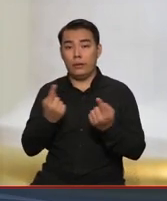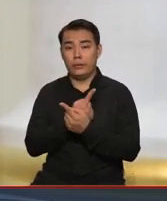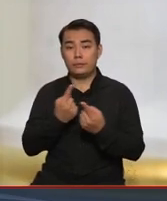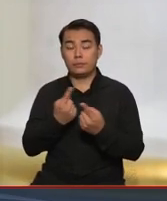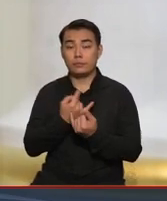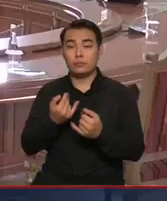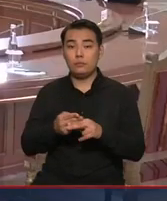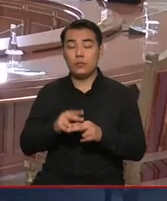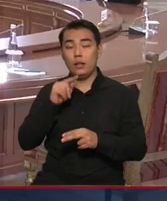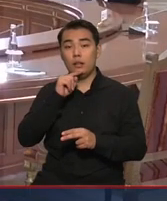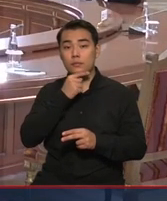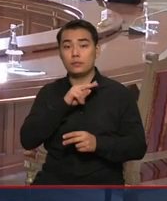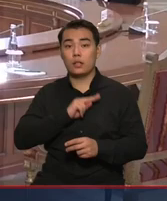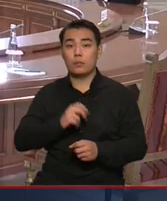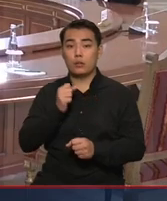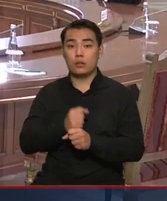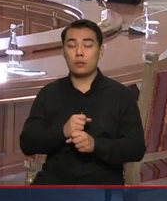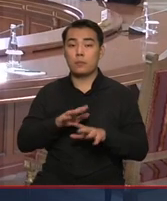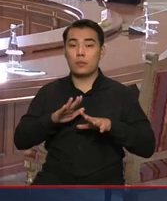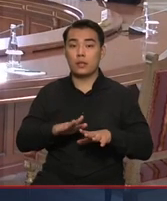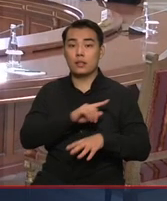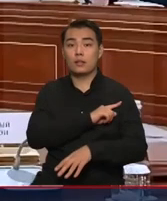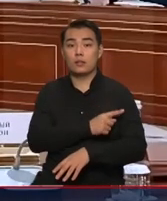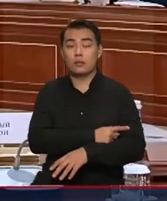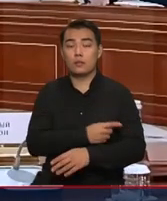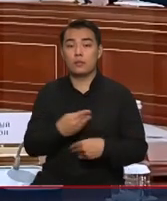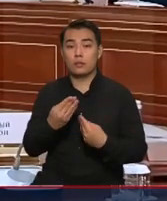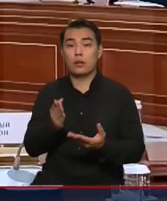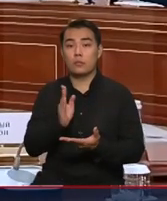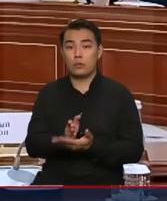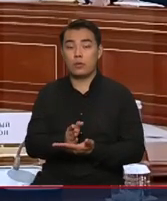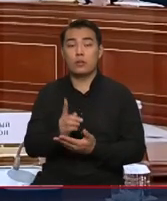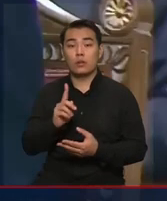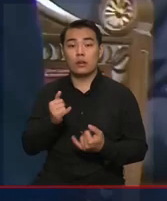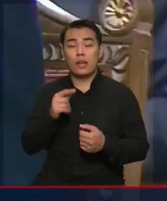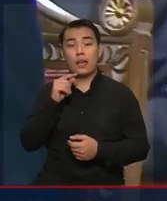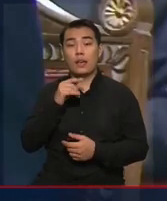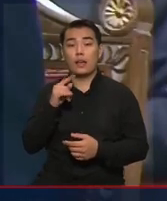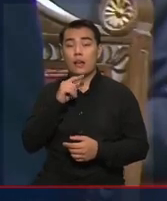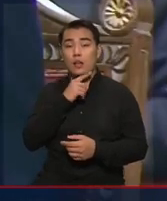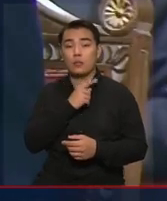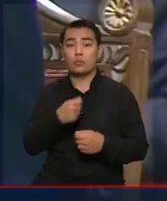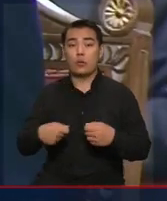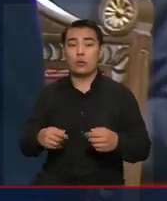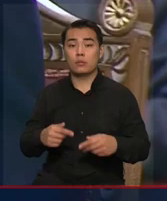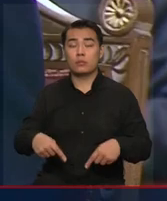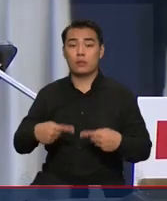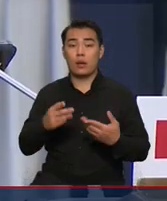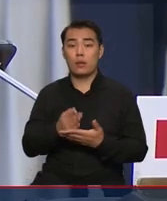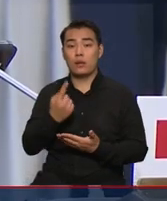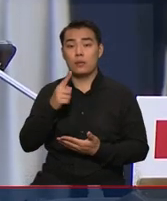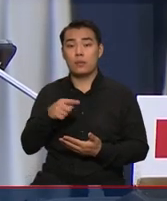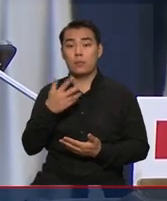Еуразиялық экономикалық одақтың орнын айтарлықтай күшейтуге мүмкіндік береді. Бірақ жаһандық экономика баяу өсет, бар болғаны